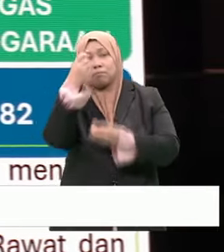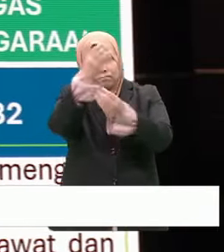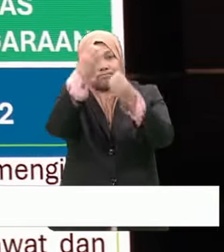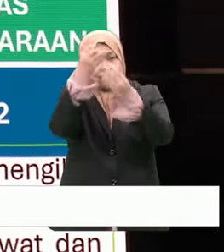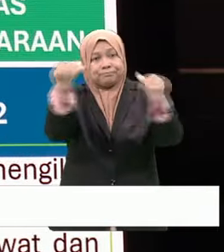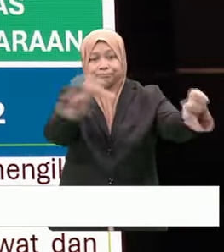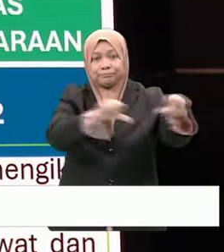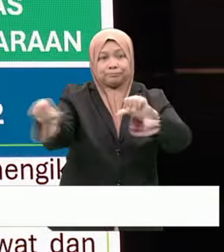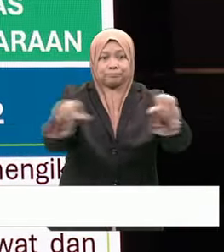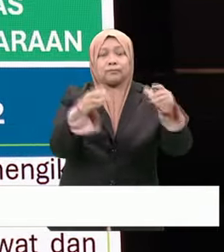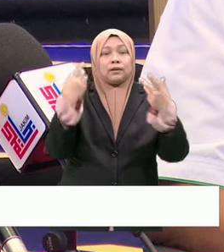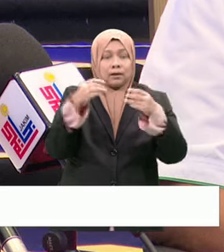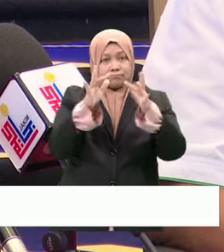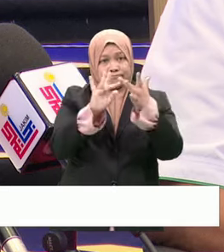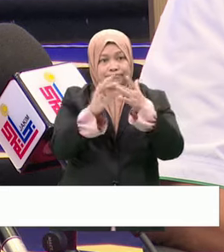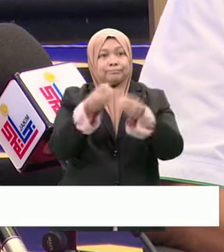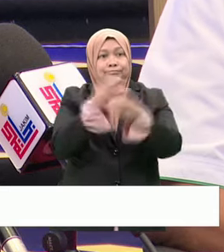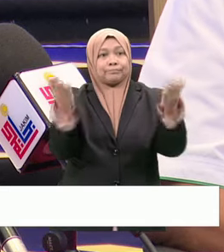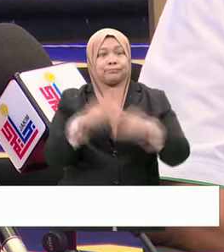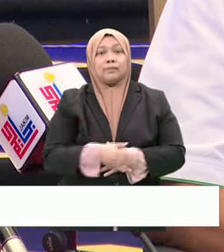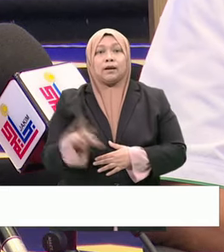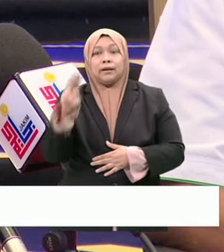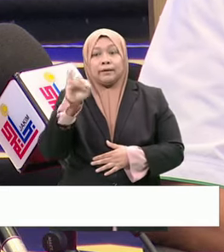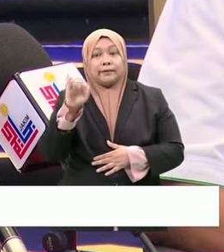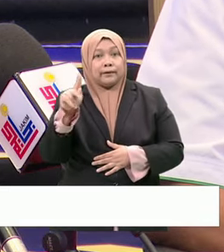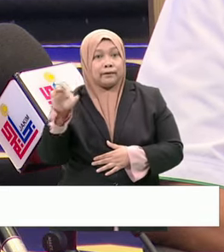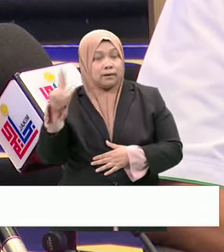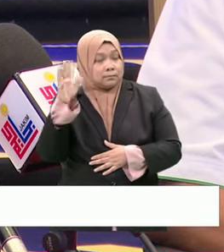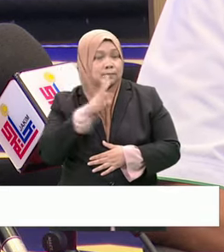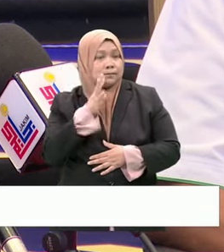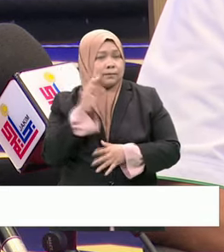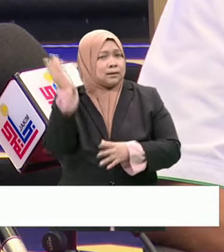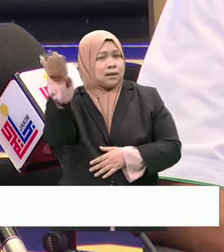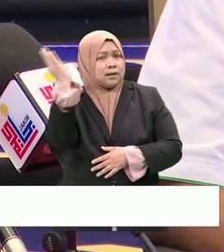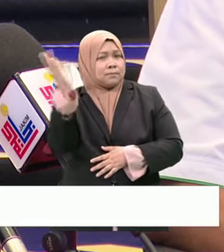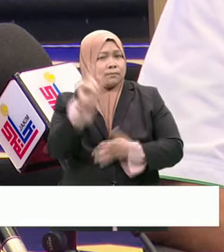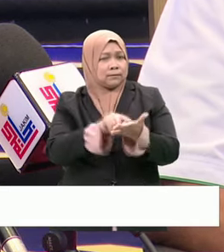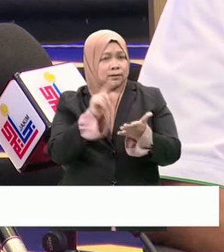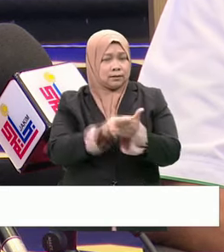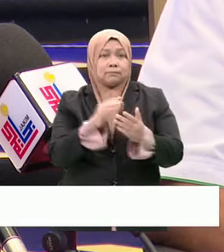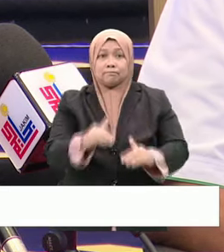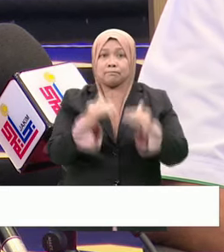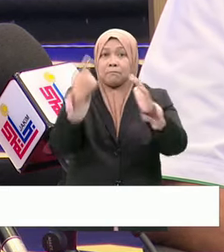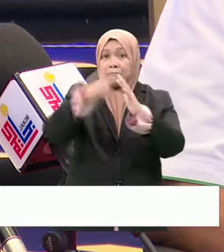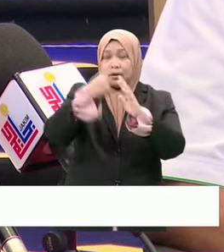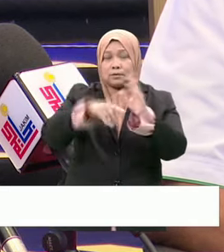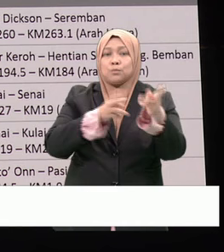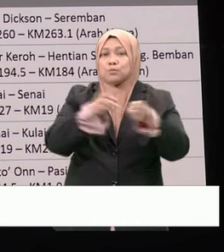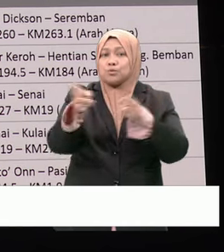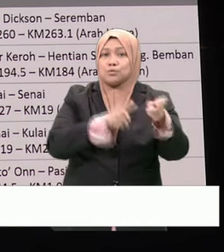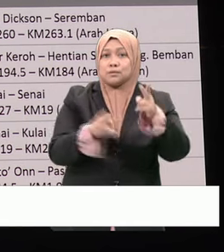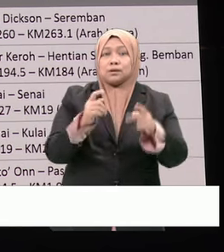pengaktifan laluan itu di media sosial Nik Aina berkata demikian pada sesi taklimat media plus pertingkatkan persediaan menguruskan